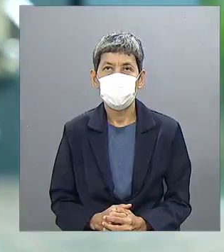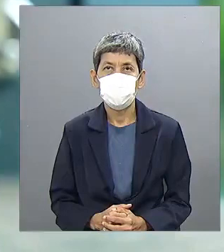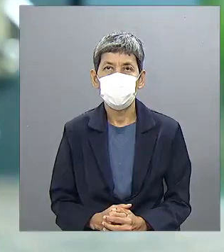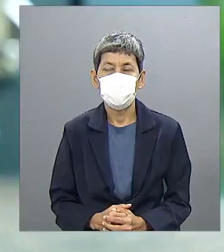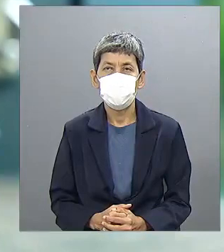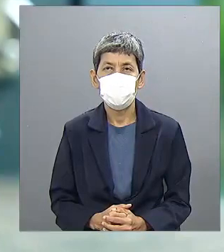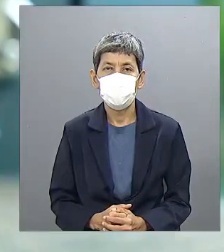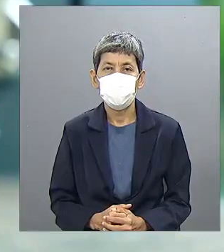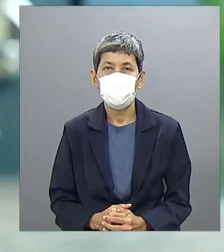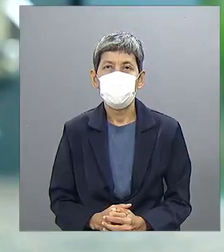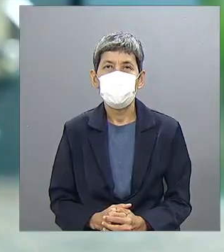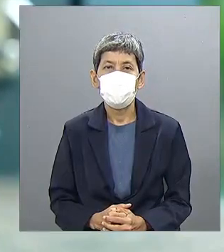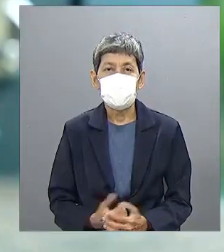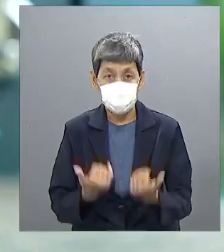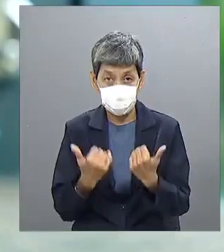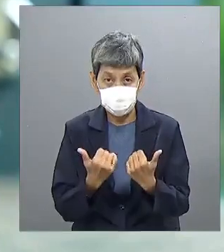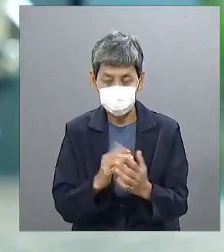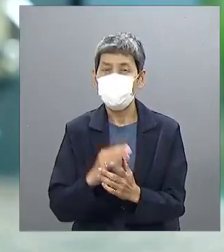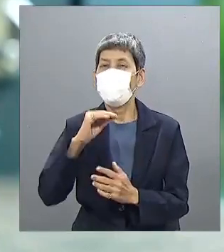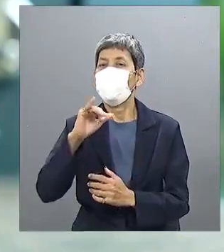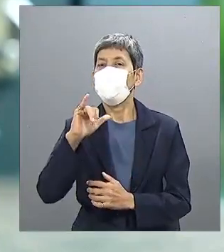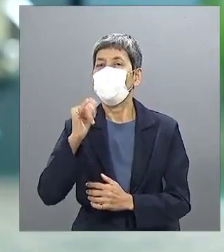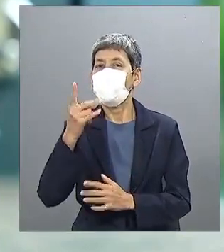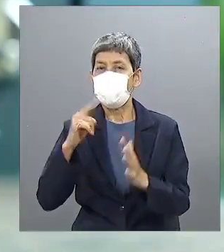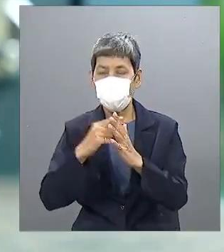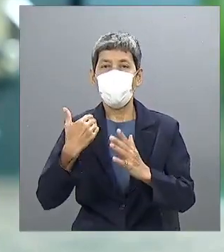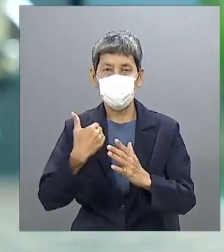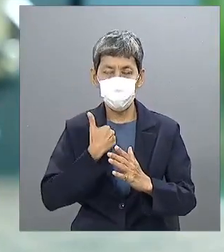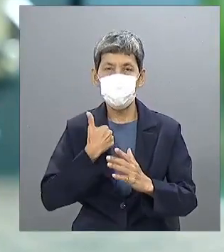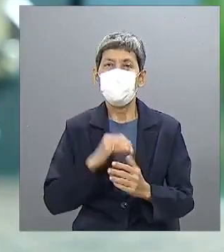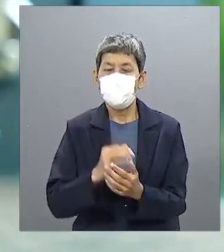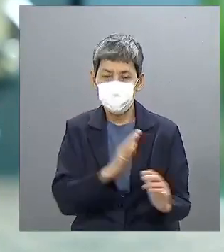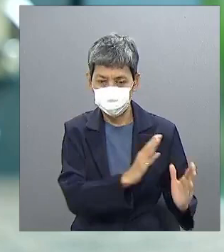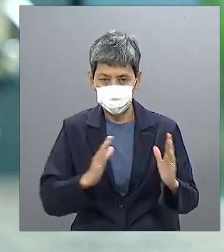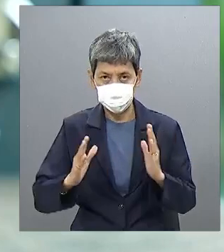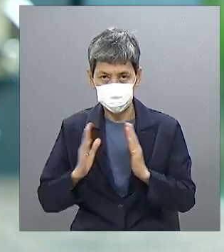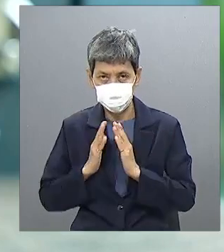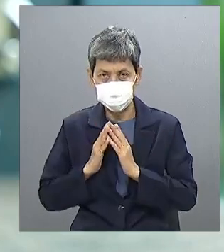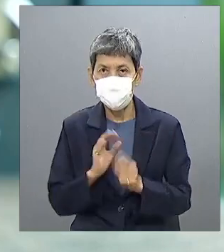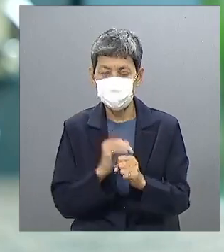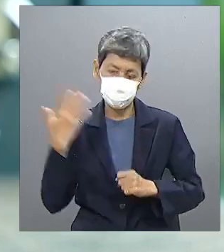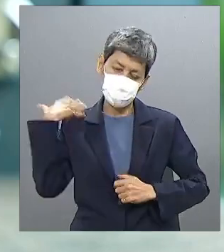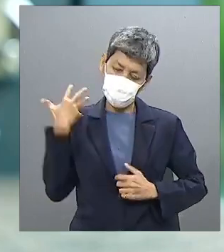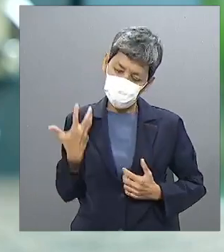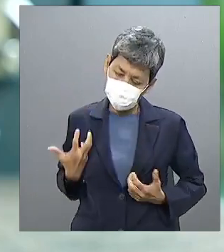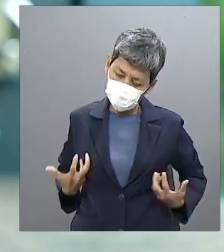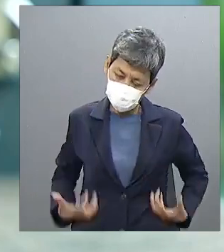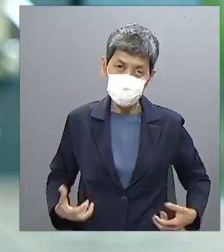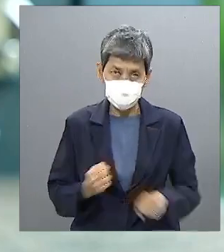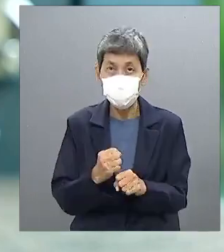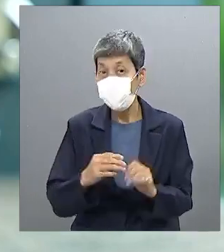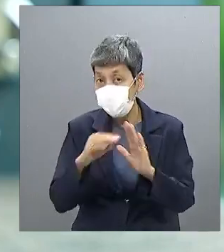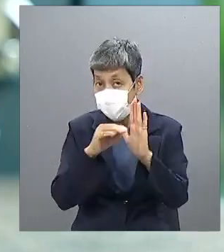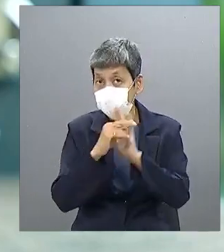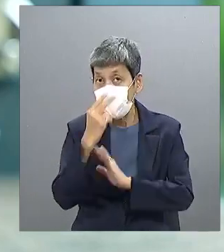ไม่ใช่ครับประวัติวันนี้ค่ะมีท่าอาสนะที่เป็นการเรียนแบบท่าสัตว์แก้ปวดหลังมาฝากค่ะจะมีท่าอะไรบ้างนะคะนี้